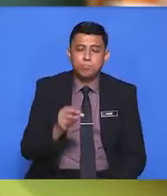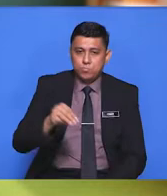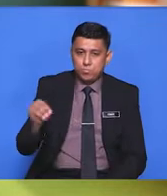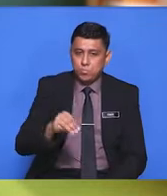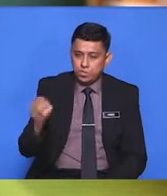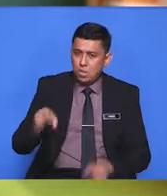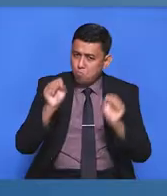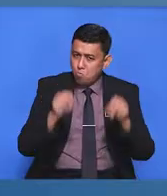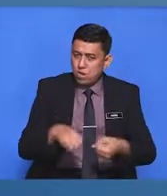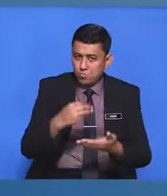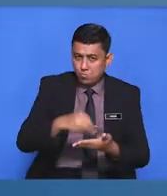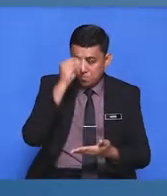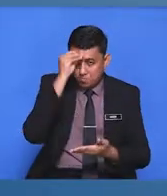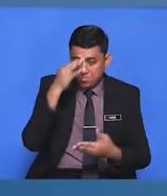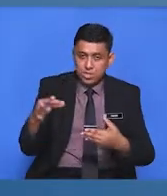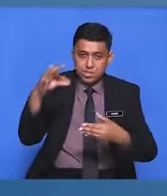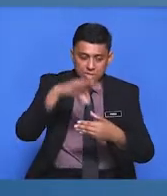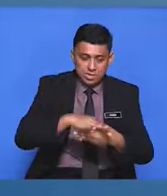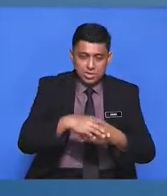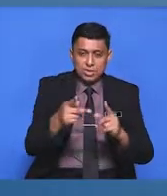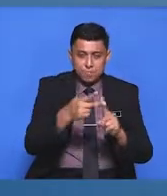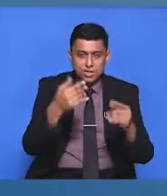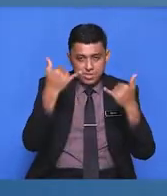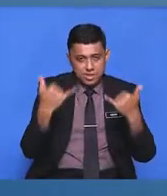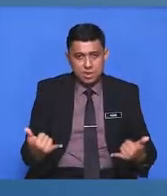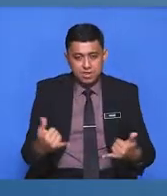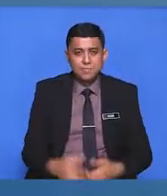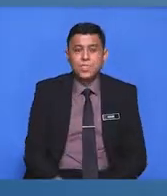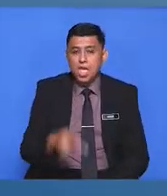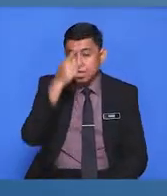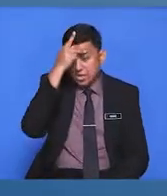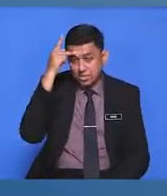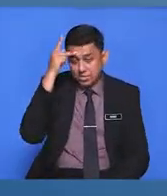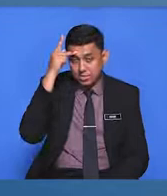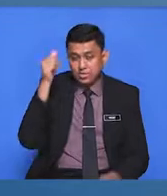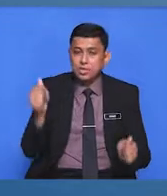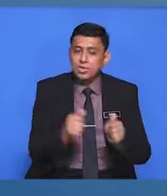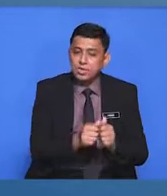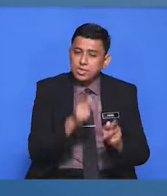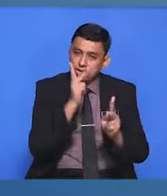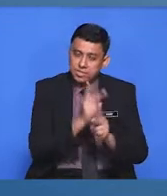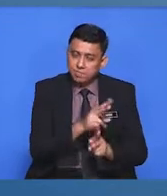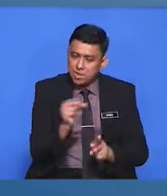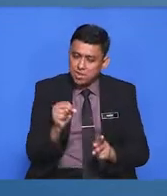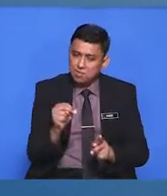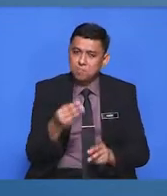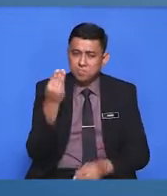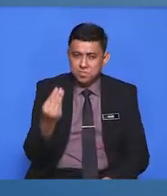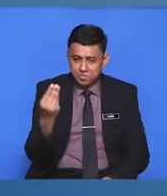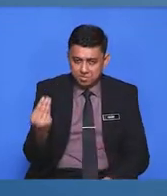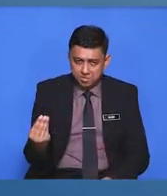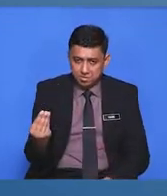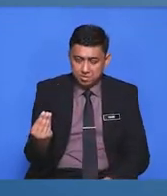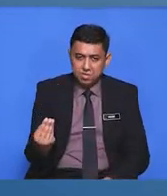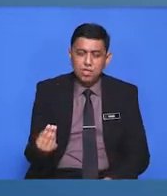Murid-murid bolehlah belajar menabung daripada sekarang. Kerana dengan simpanan yang sedikit, lama